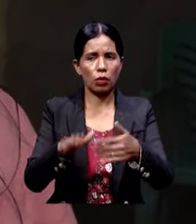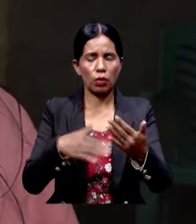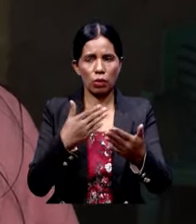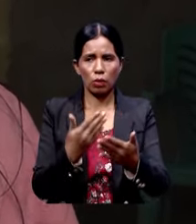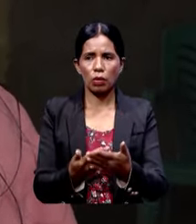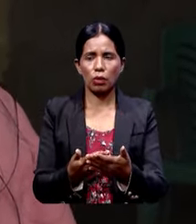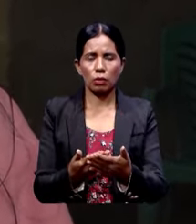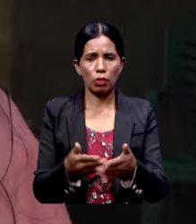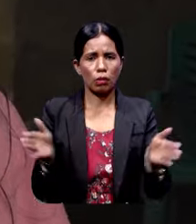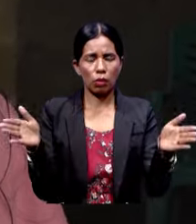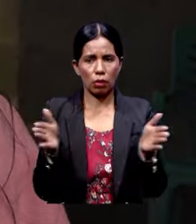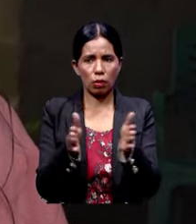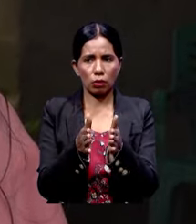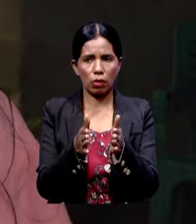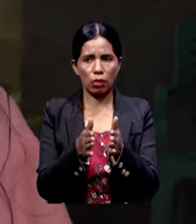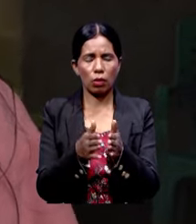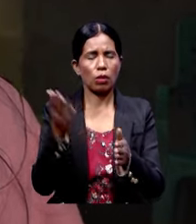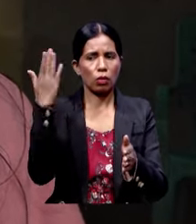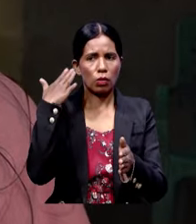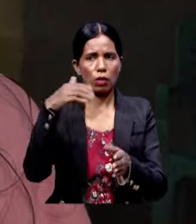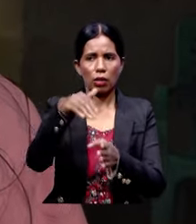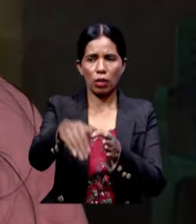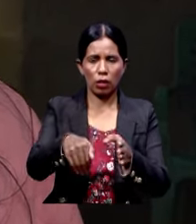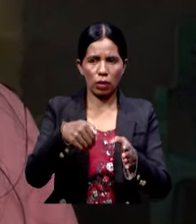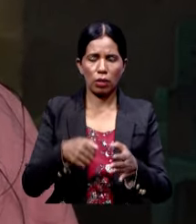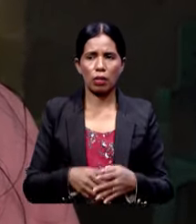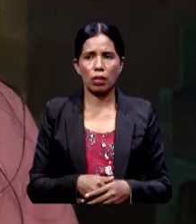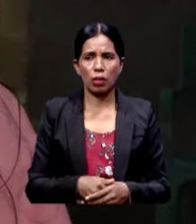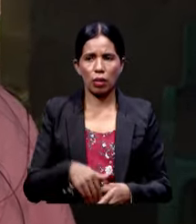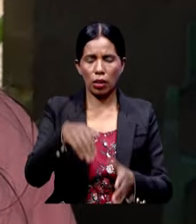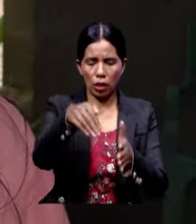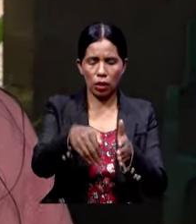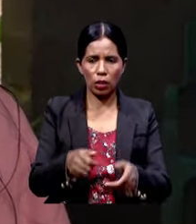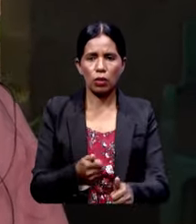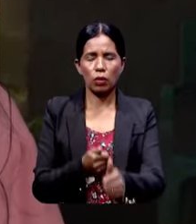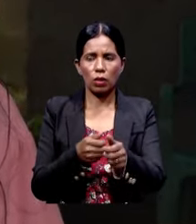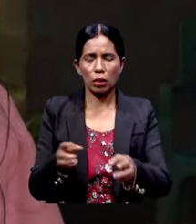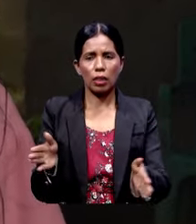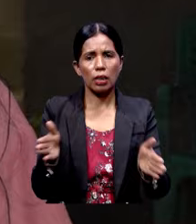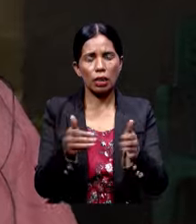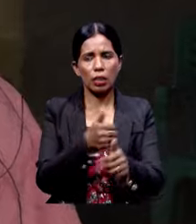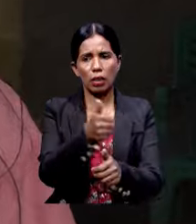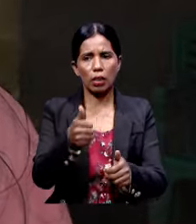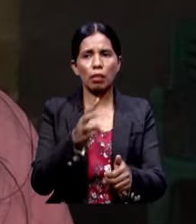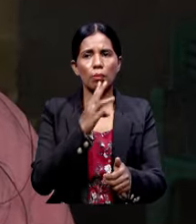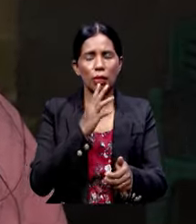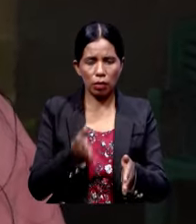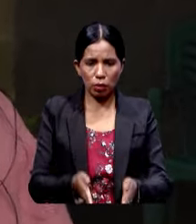be be hansa ulu be ke be klean tur idi dek knia nene ne kan be mai